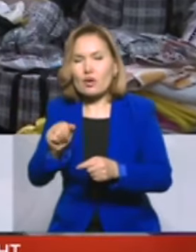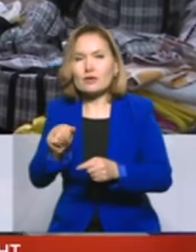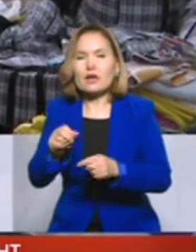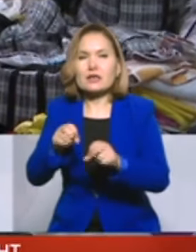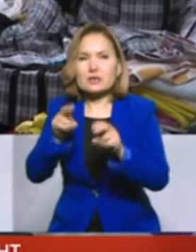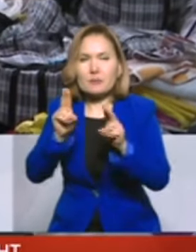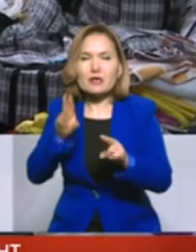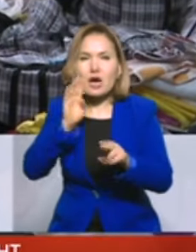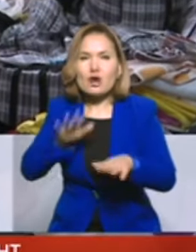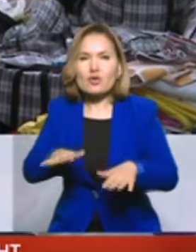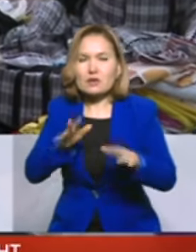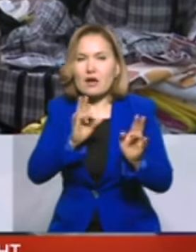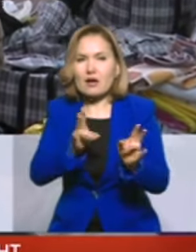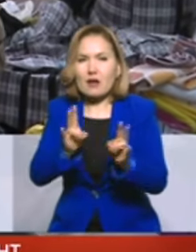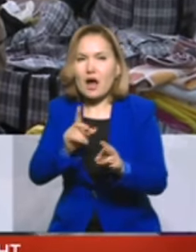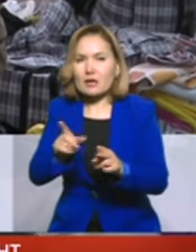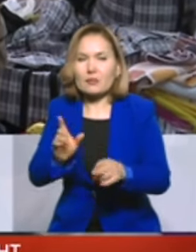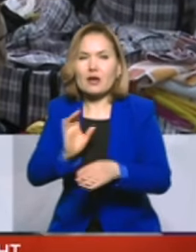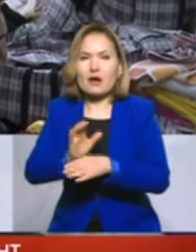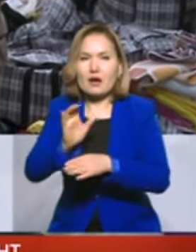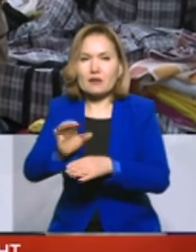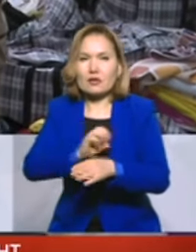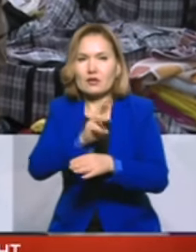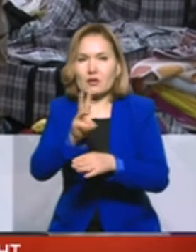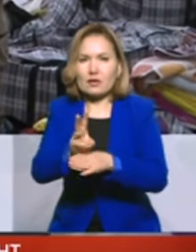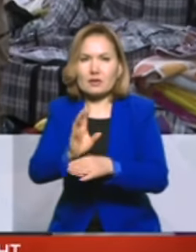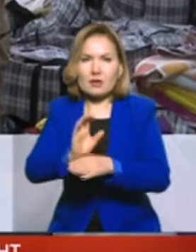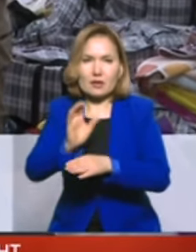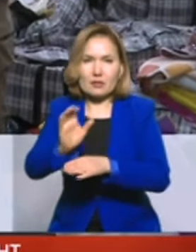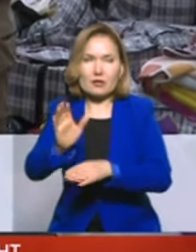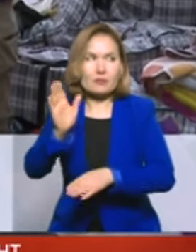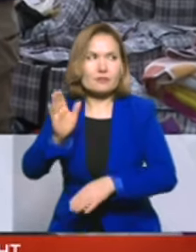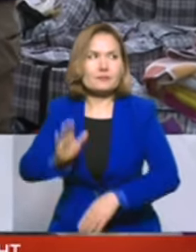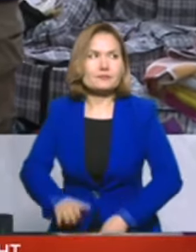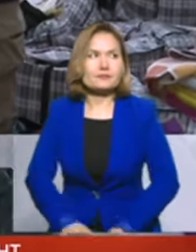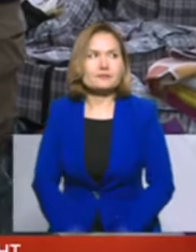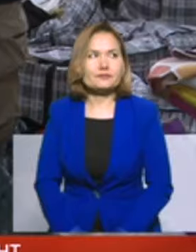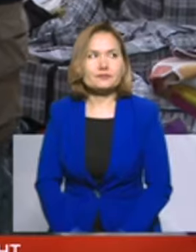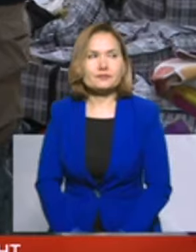су басқан өңірлерге жеткізілді. Қарагөз Тұрмағанбет, Олжас Берікбаев, Қазақстан ұлттық арнасы.